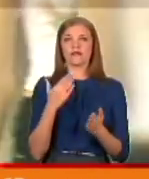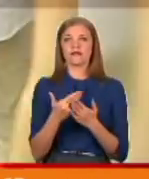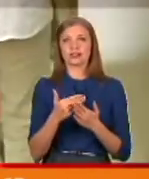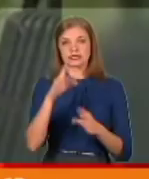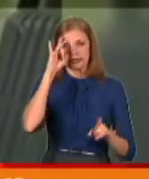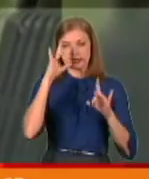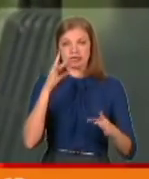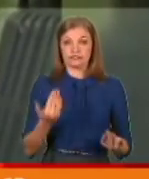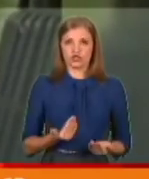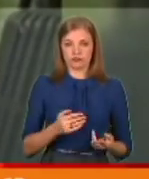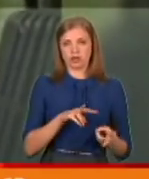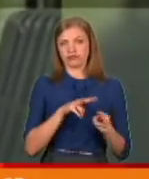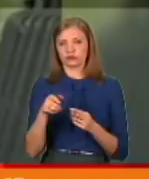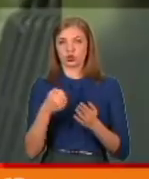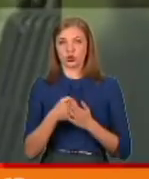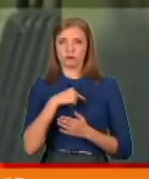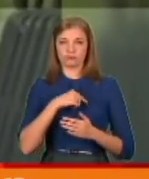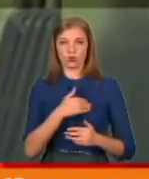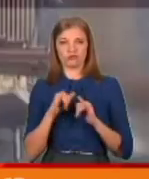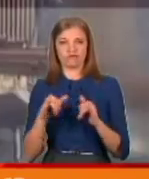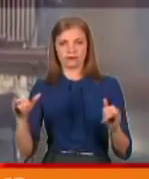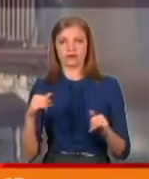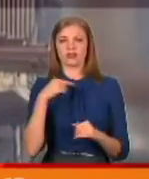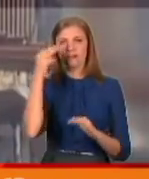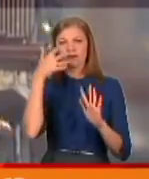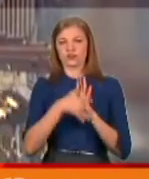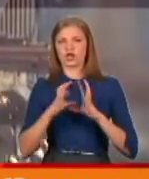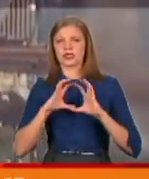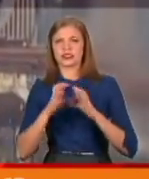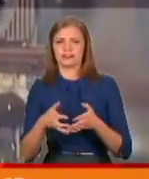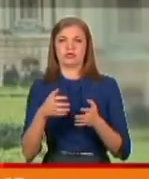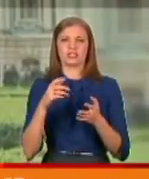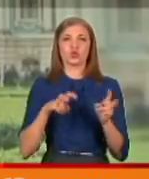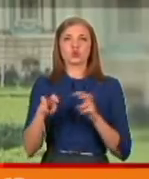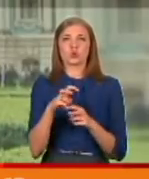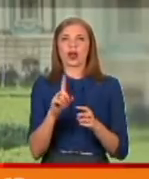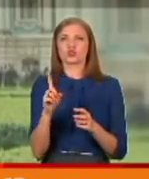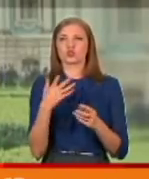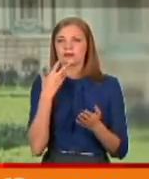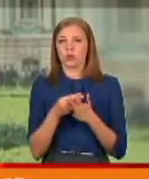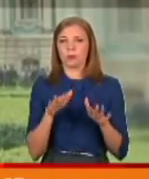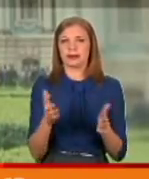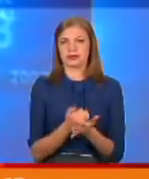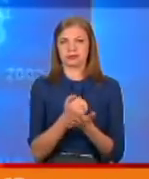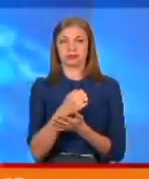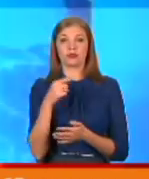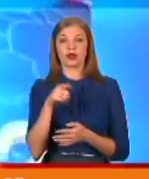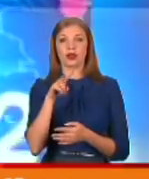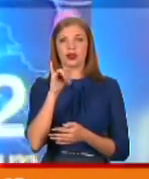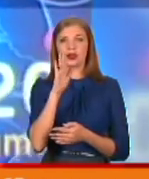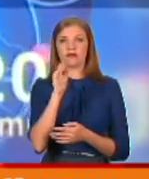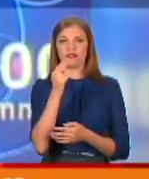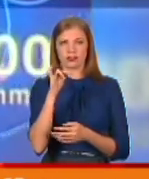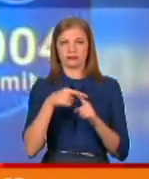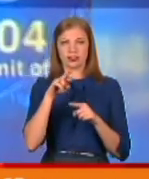виживання переходити до логіки розвитку. Планувати, вивчати світ довкола і шукати в ньому свого місця. В Лівадійському палаці,